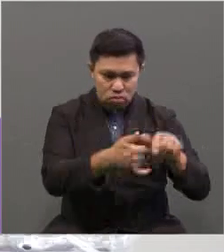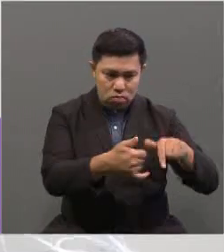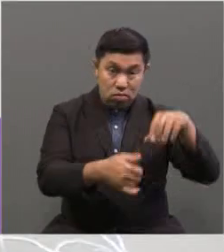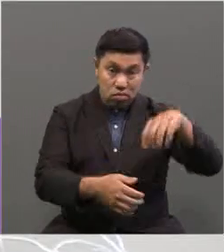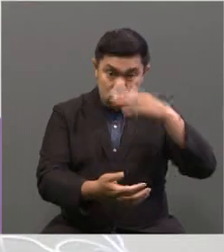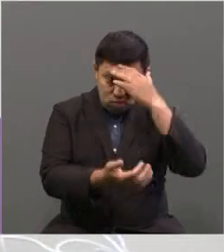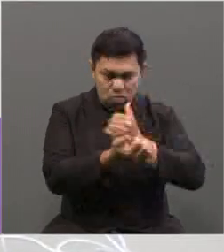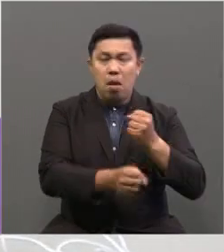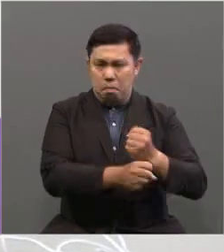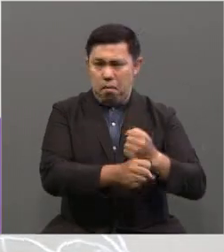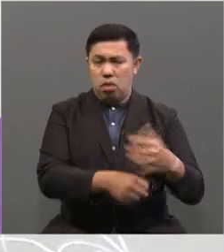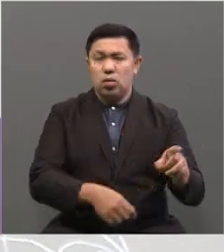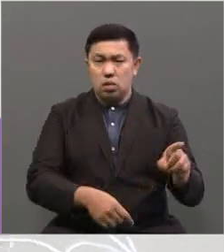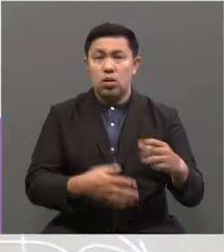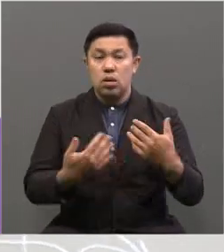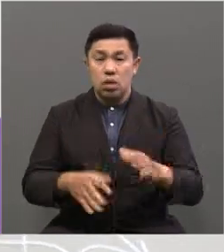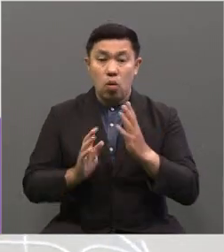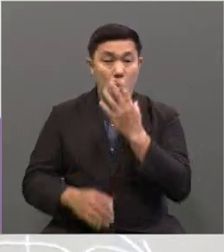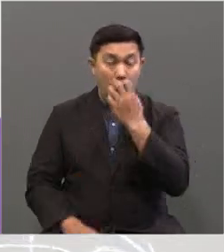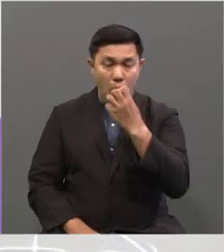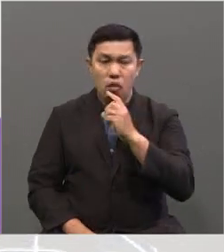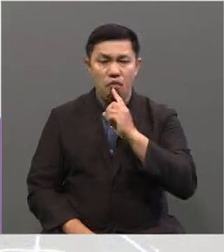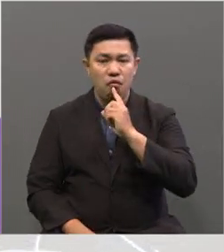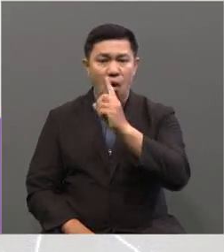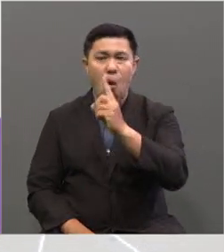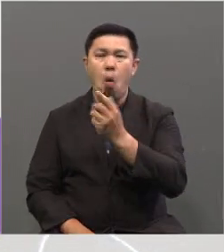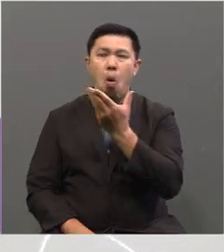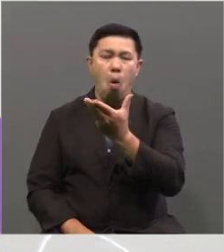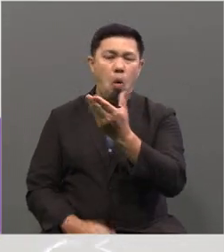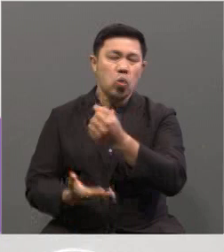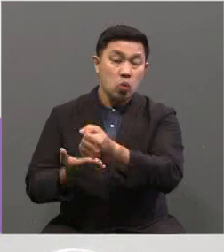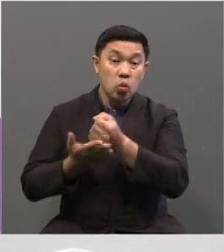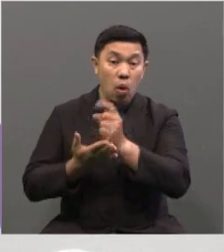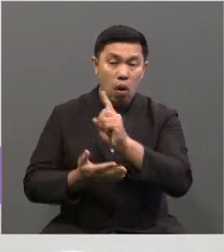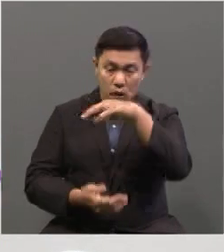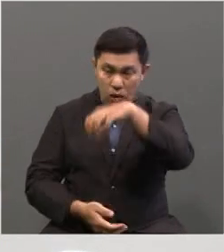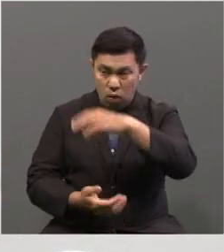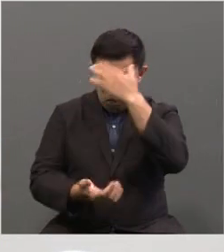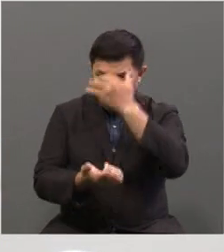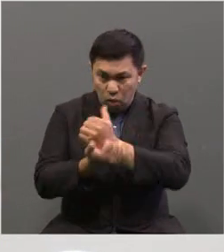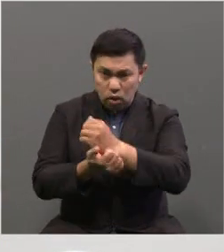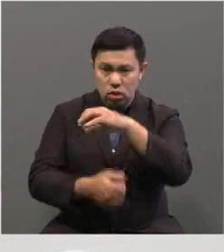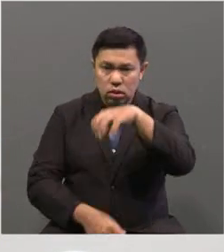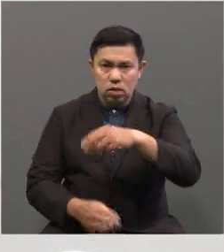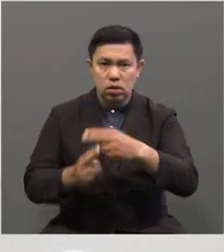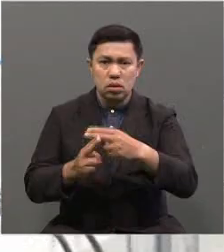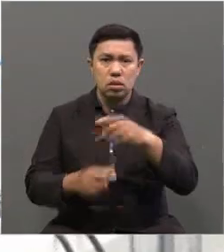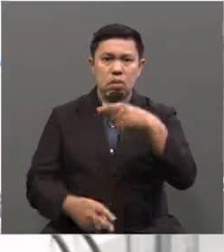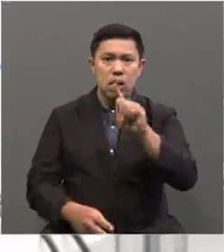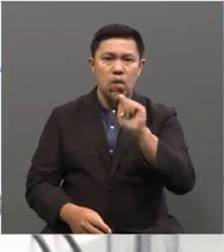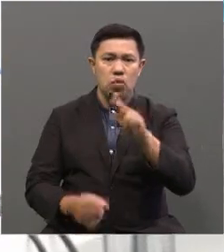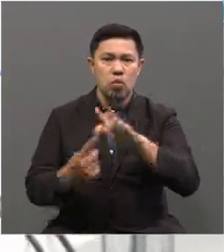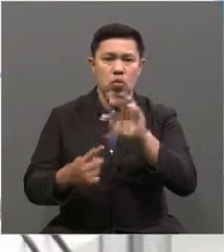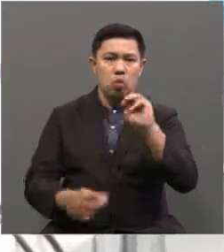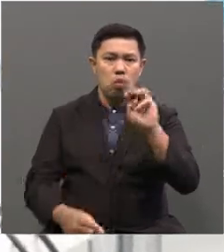ายนอกจากนี้นะคะทางกลุ่มผู้เสียหายก็ยังได้เข้าแจ้งความร้องทุกข์กับพนักงานสอบสวนในพื้นที่สน.ปทุมวันท